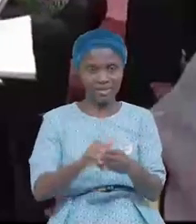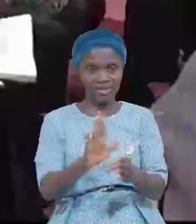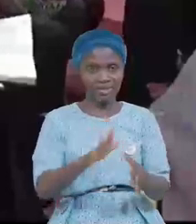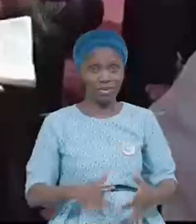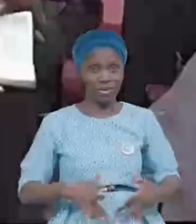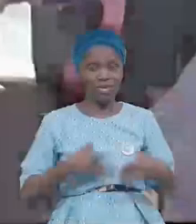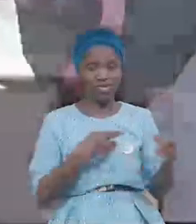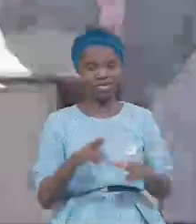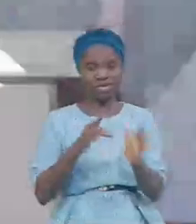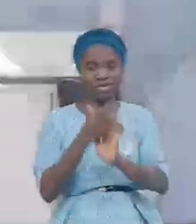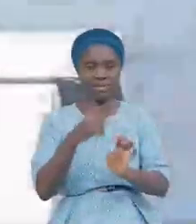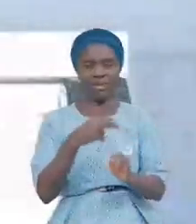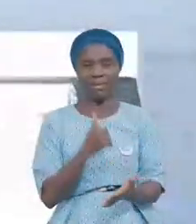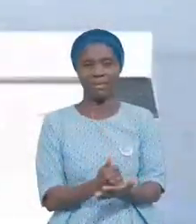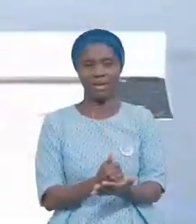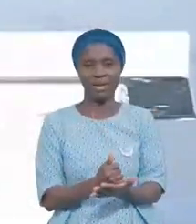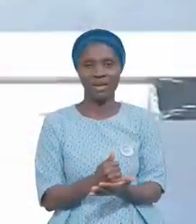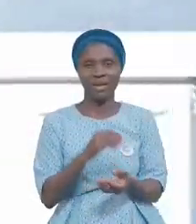élément,